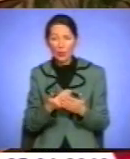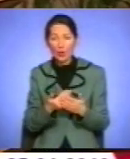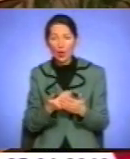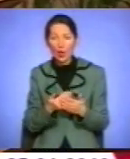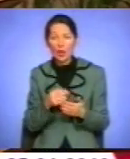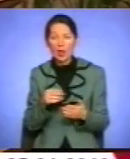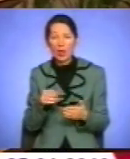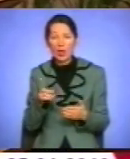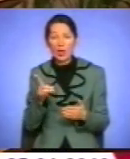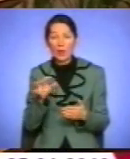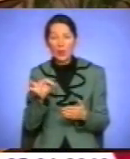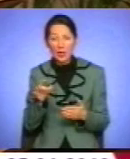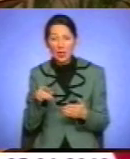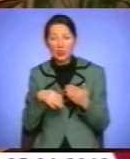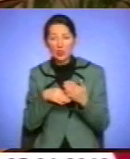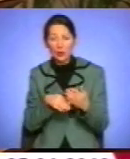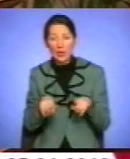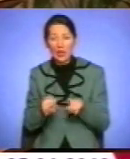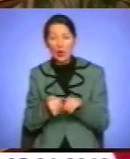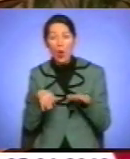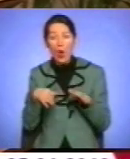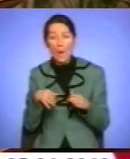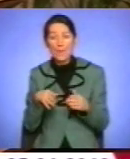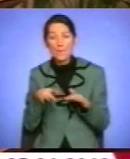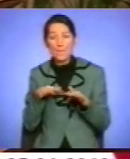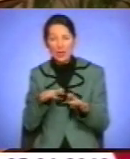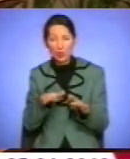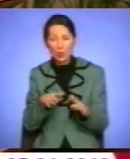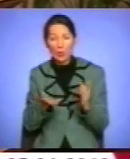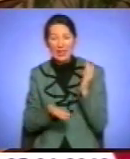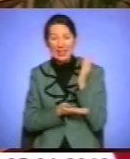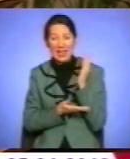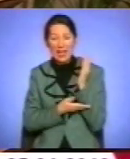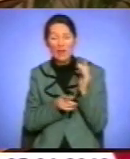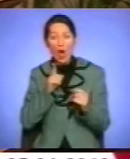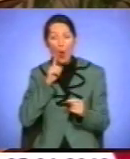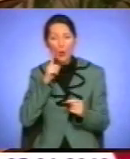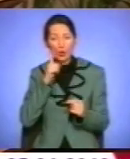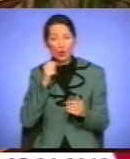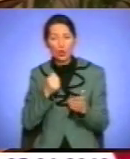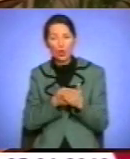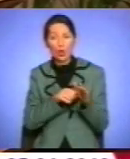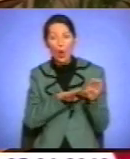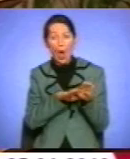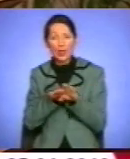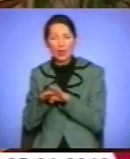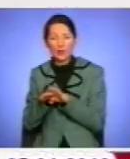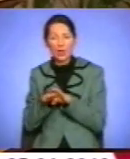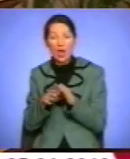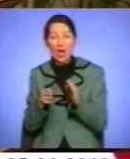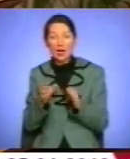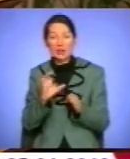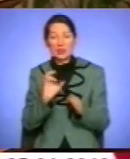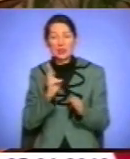при застосуванні такого методу підрізки дерева омолоджуються до рівня скелетних гілок.